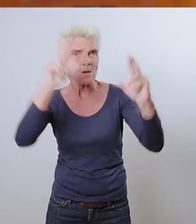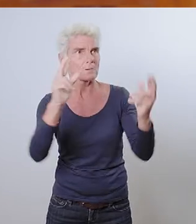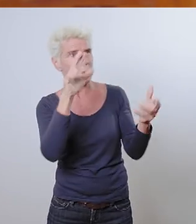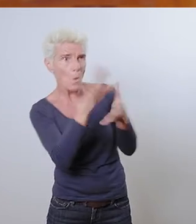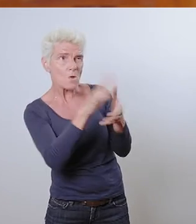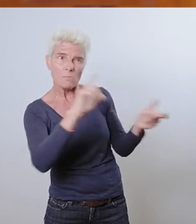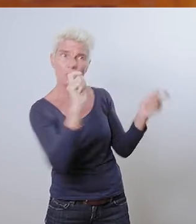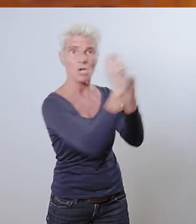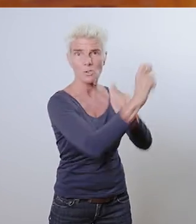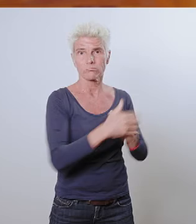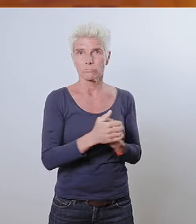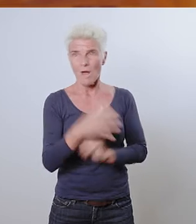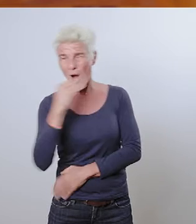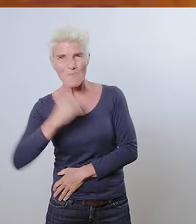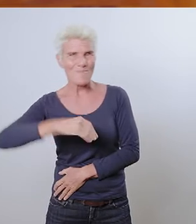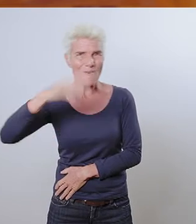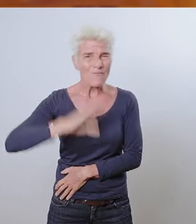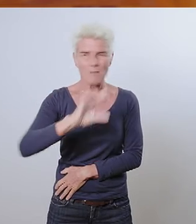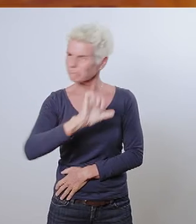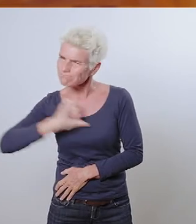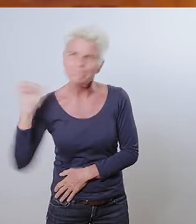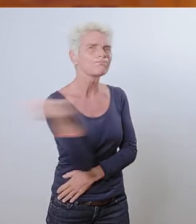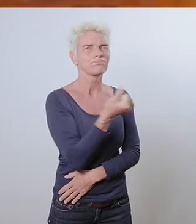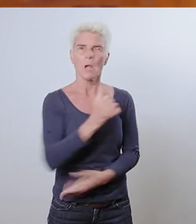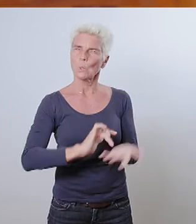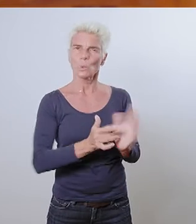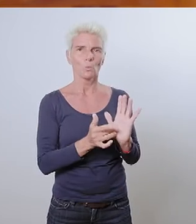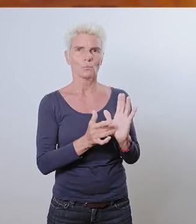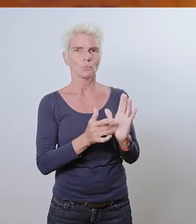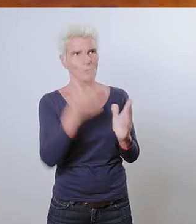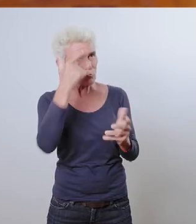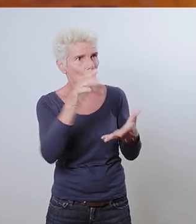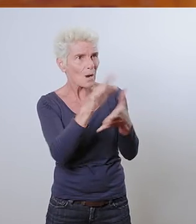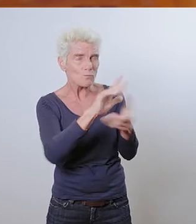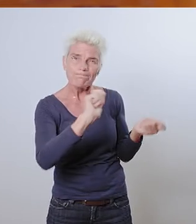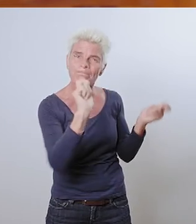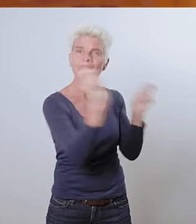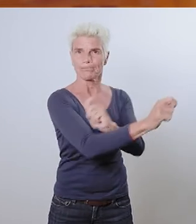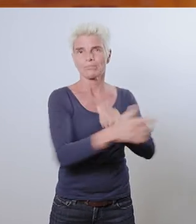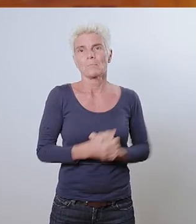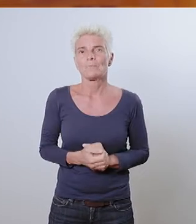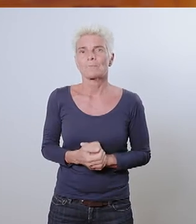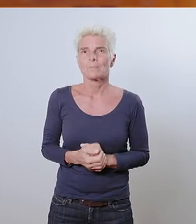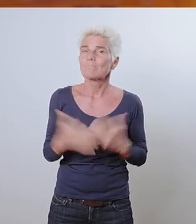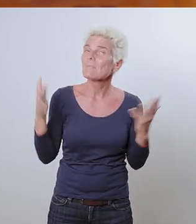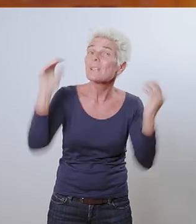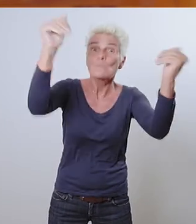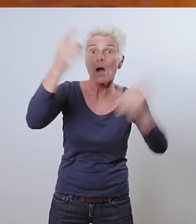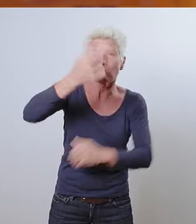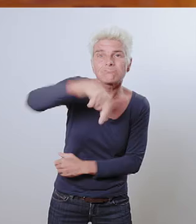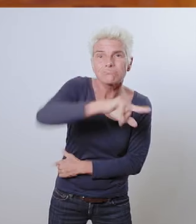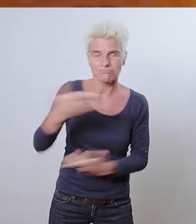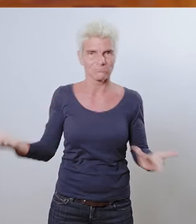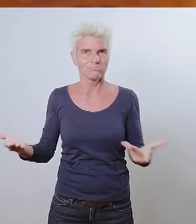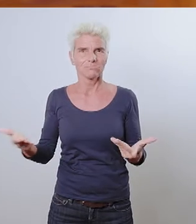guadeloupe avec chaque guadeloupéen avec chaque guadeloupéen ou 2022 je nous souhaite mes chers compatriotes